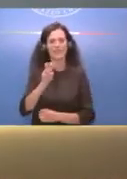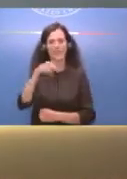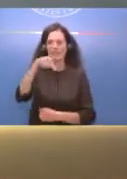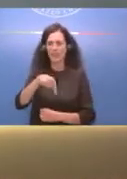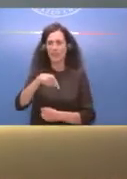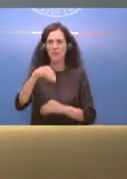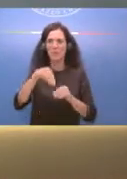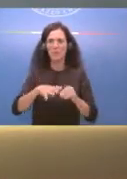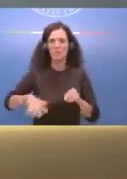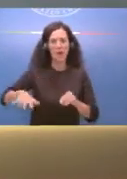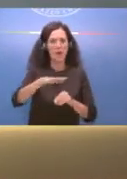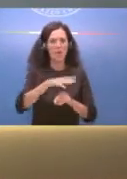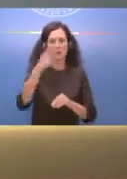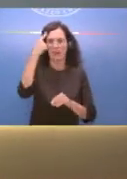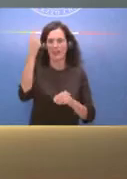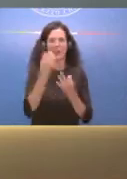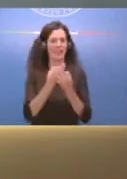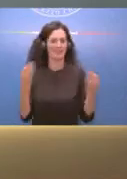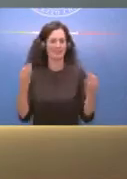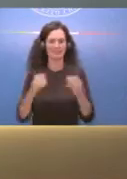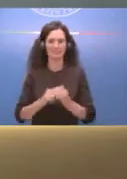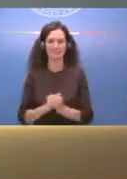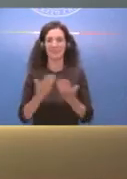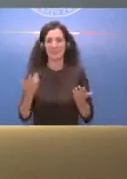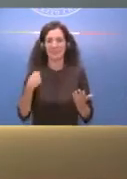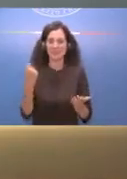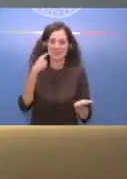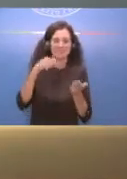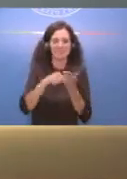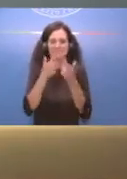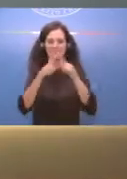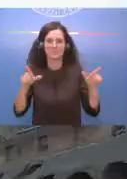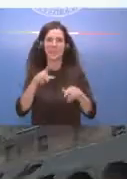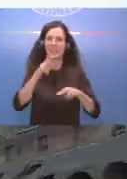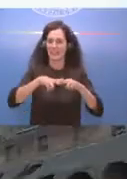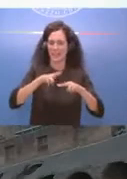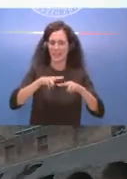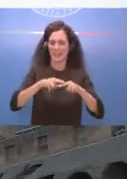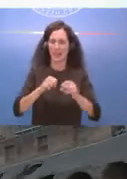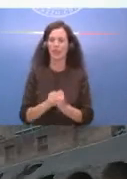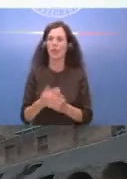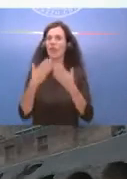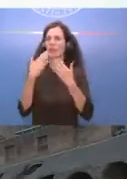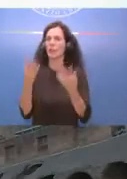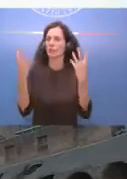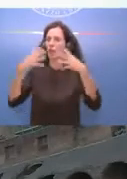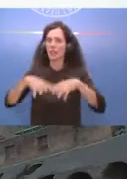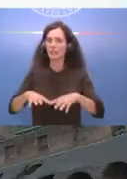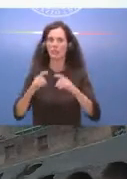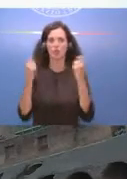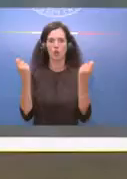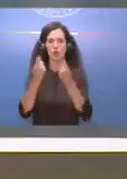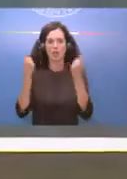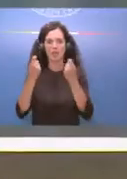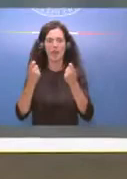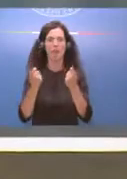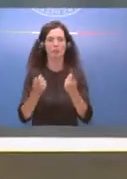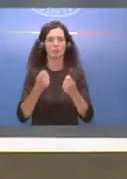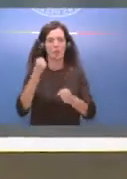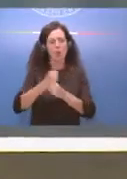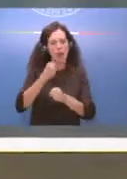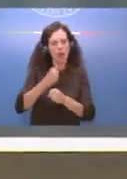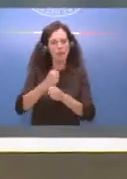italiana ringrazio il ministro franceschini per l'organizzazione dell'evento e per il grande lavoro che ha portato alla stesura